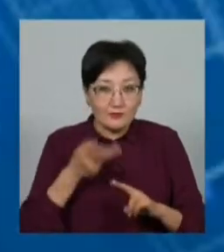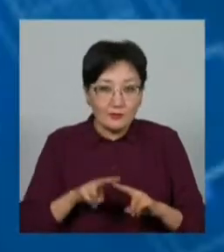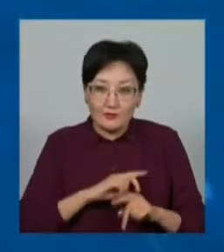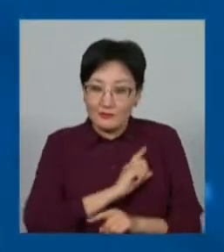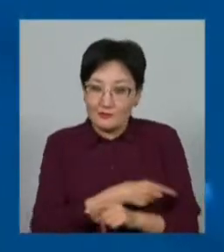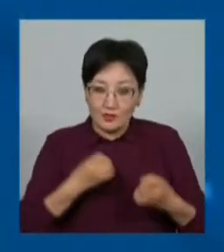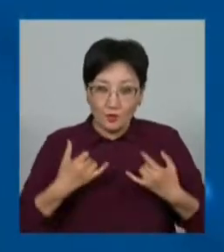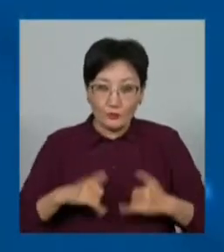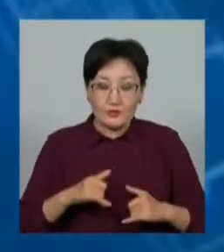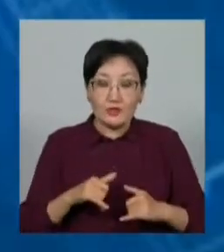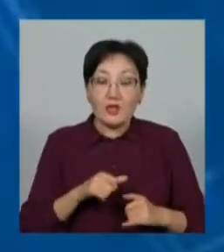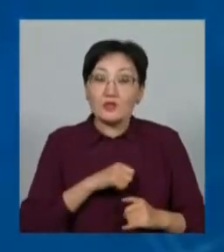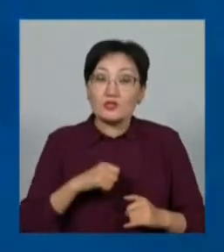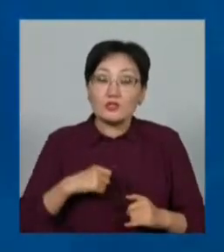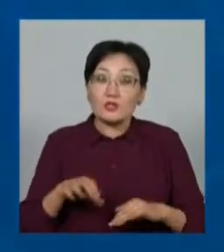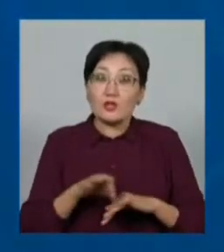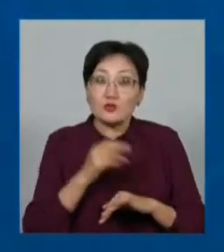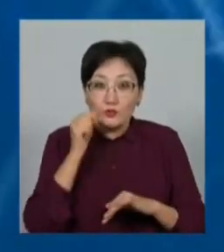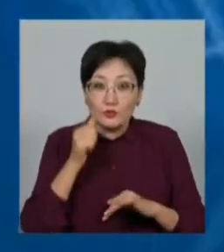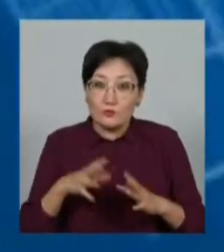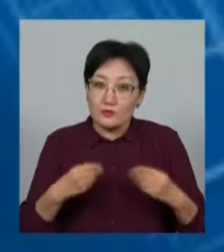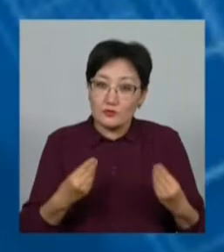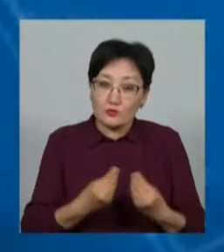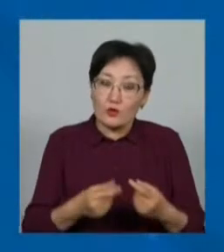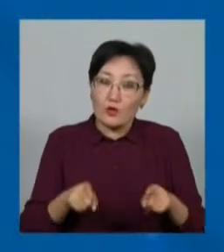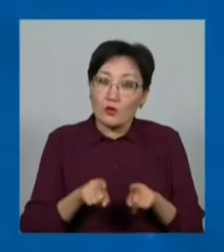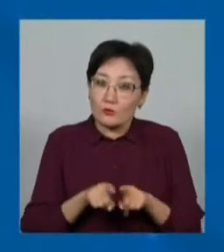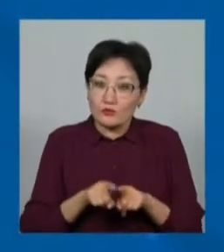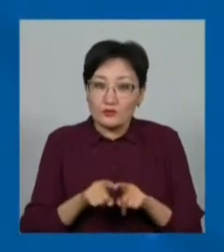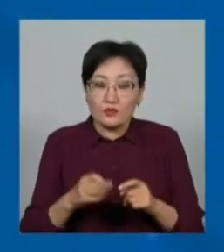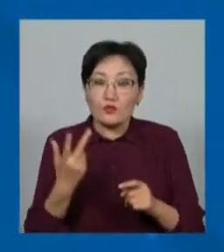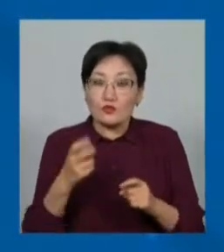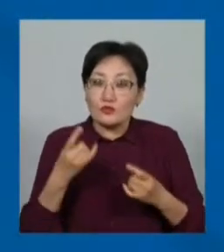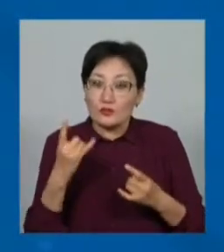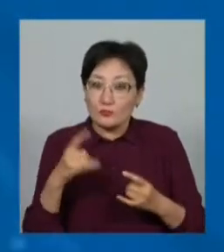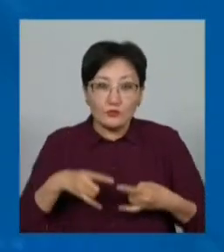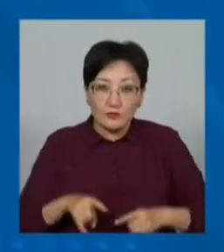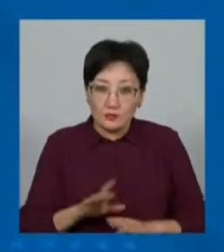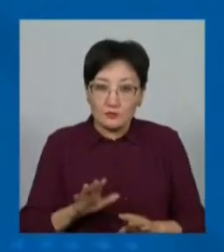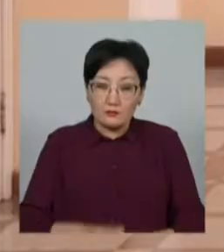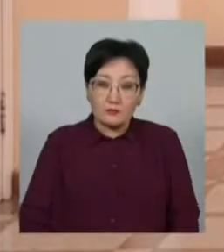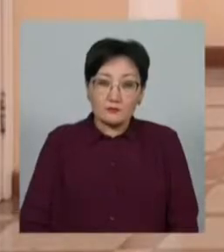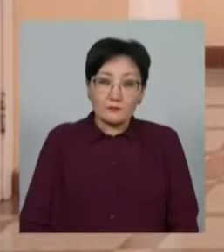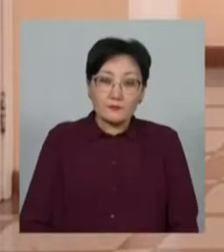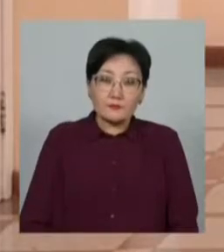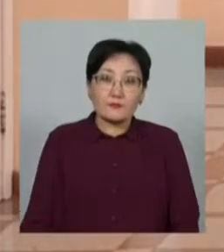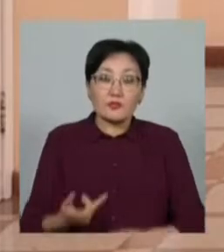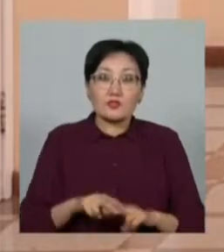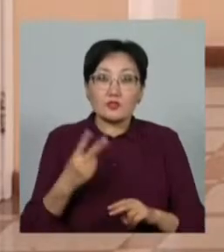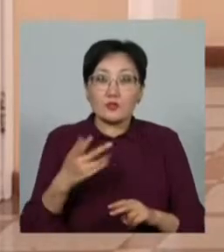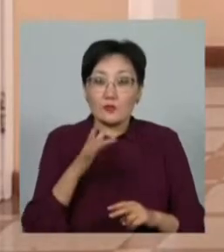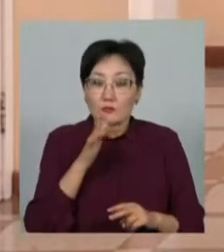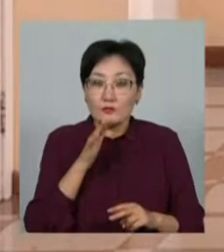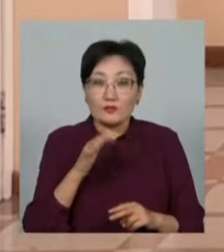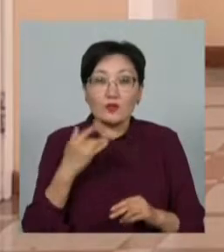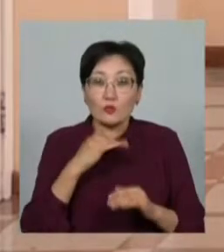таңғалдым дейді. Айтуынша өзінің де жолдасының да әулетінде бұрын соңда үшем болмаған. Бұл 25